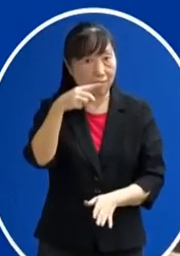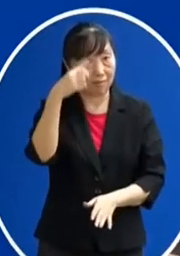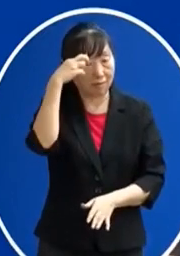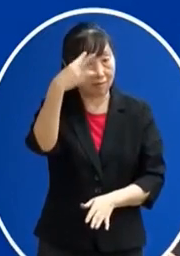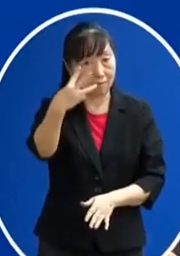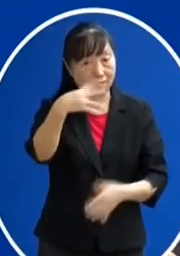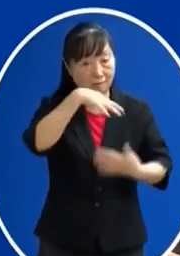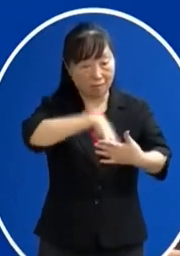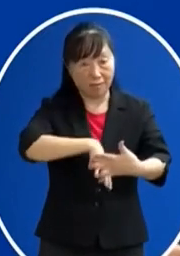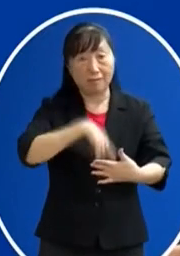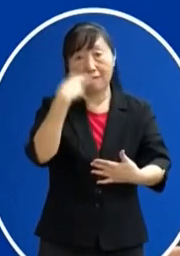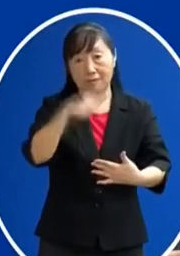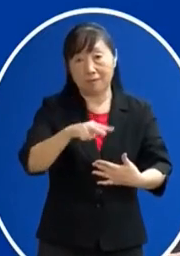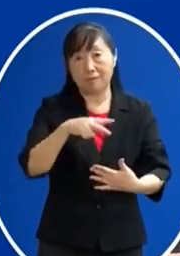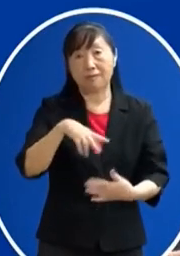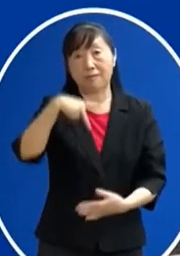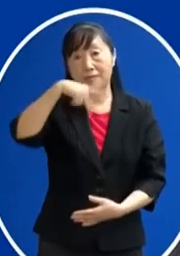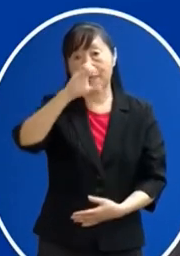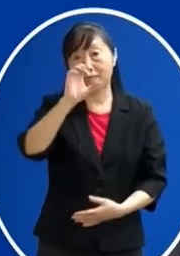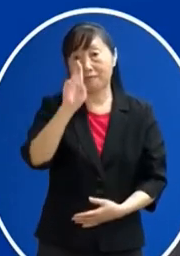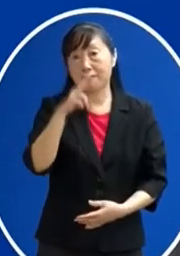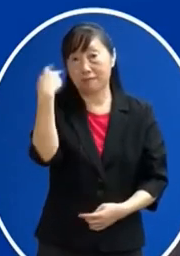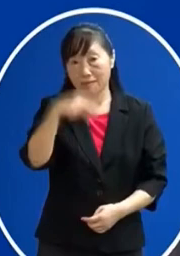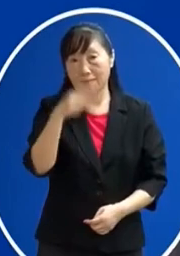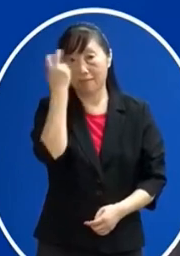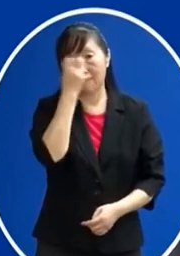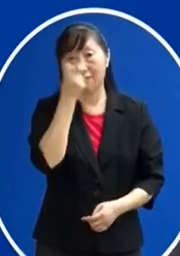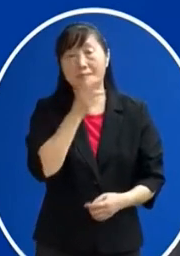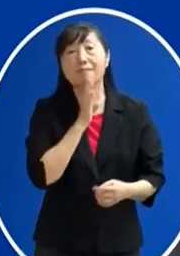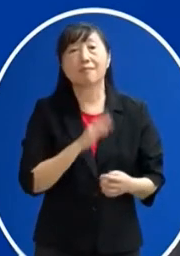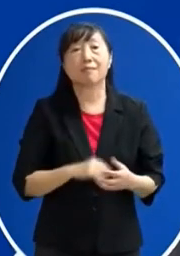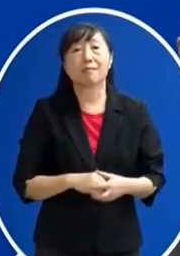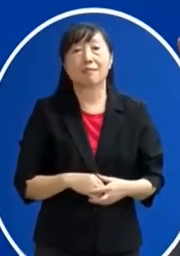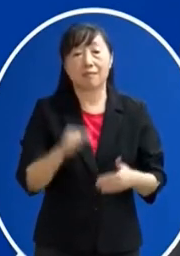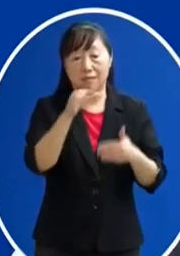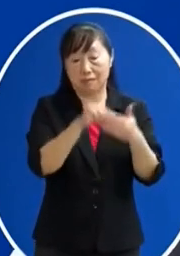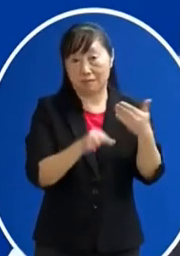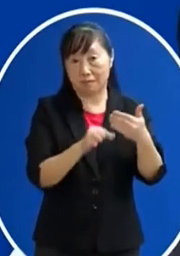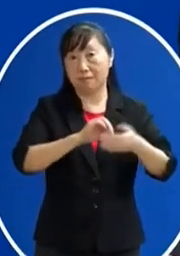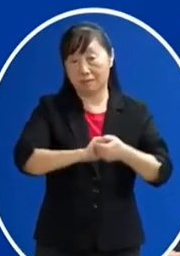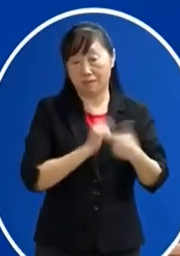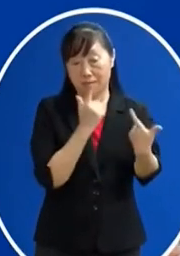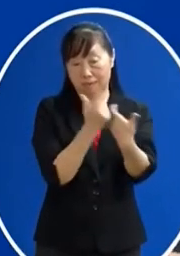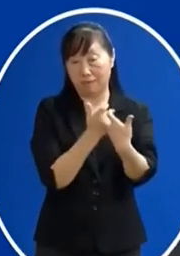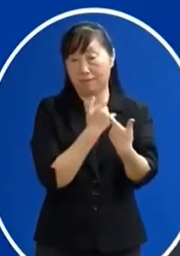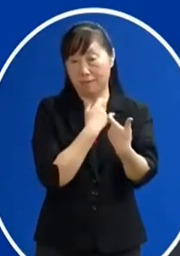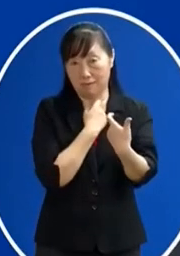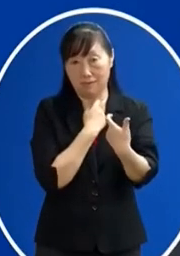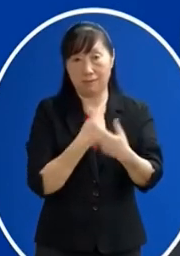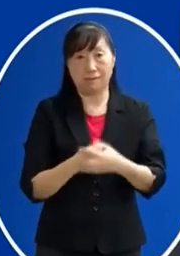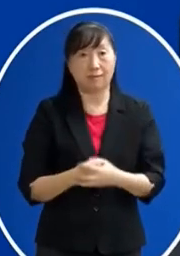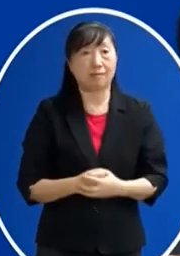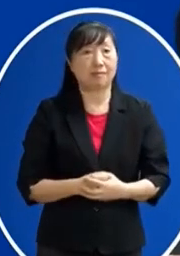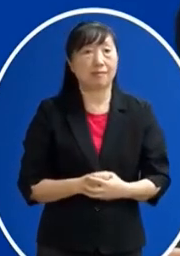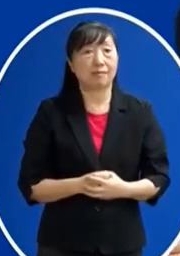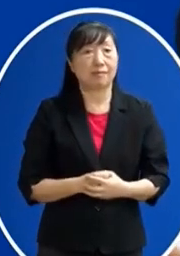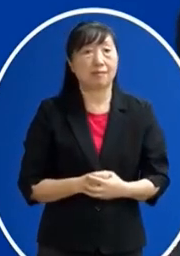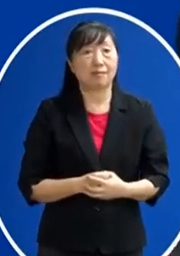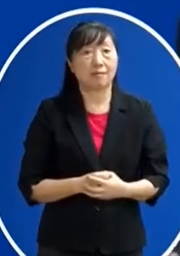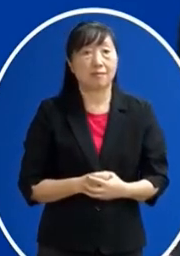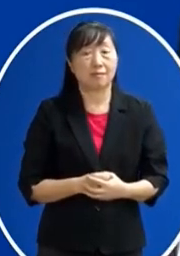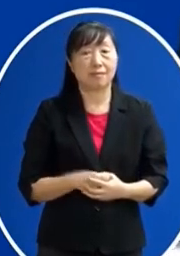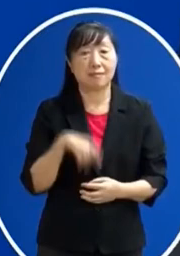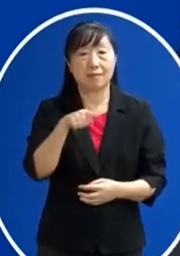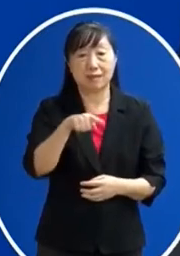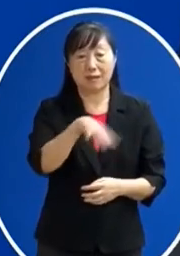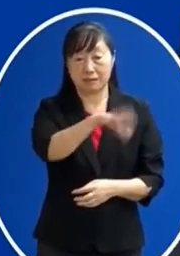再做一次 PCR 的检测，那基本上就必须要依照这样的一个模式跟规范来进行。那当然要